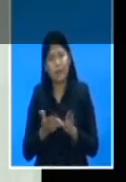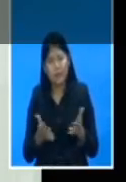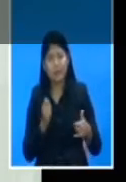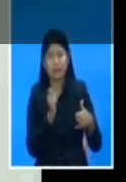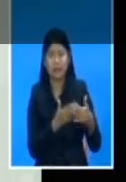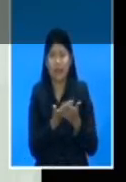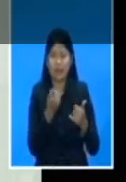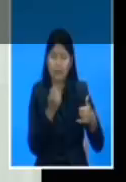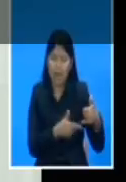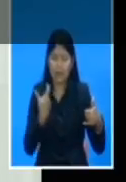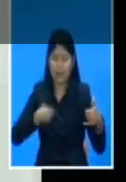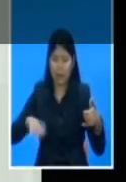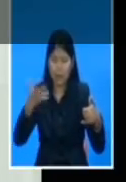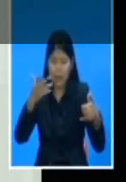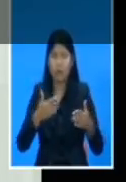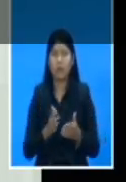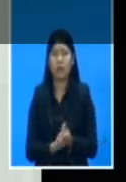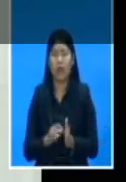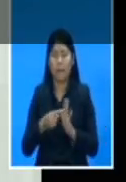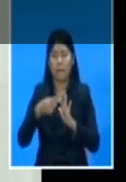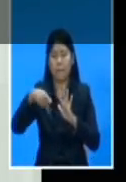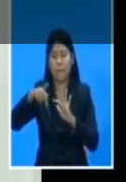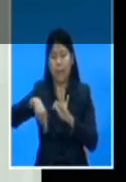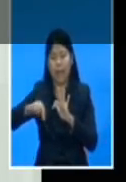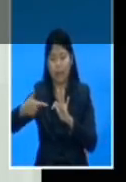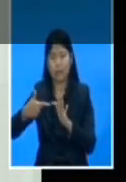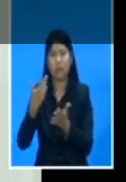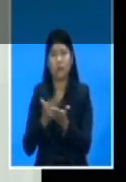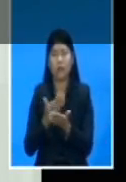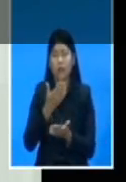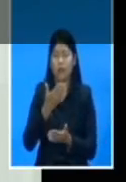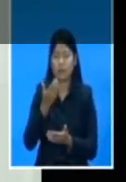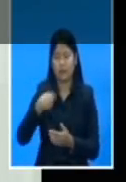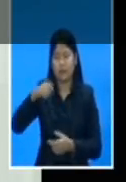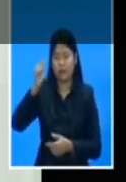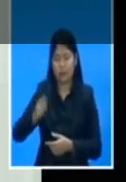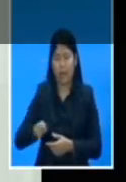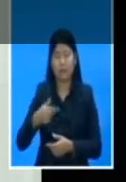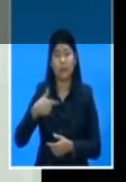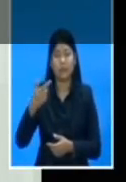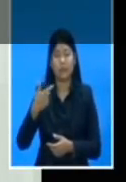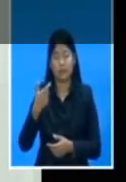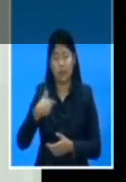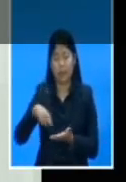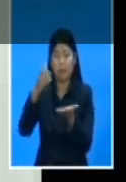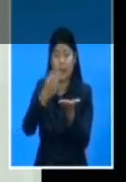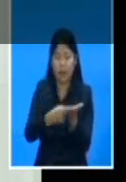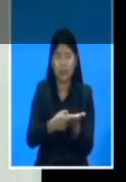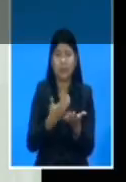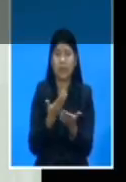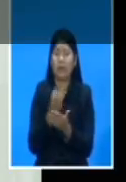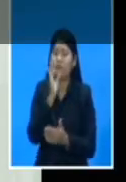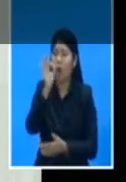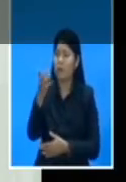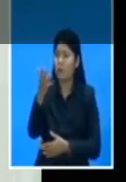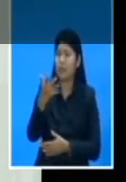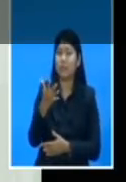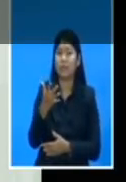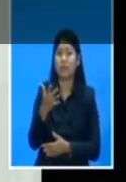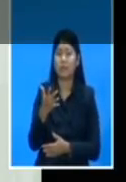บางเรื่องไปฟ้องทางแพ่งต้องไปวางเงินกับศาลก็เงินตัวเองก็ไม่มีกำลังจะไปฟ้องเรียกจากเขาแล้วเอาที่ไหนไ